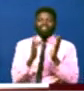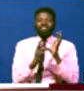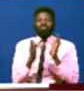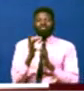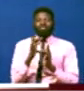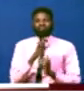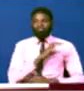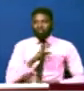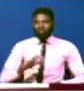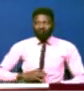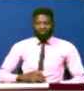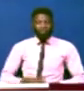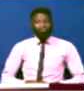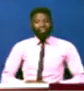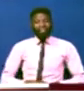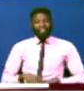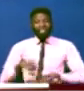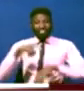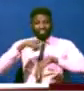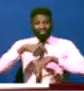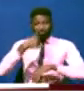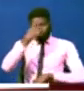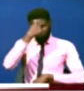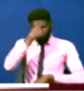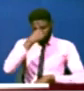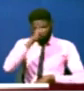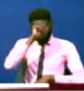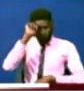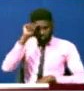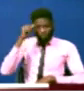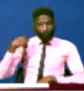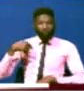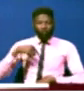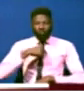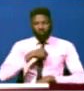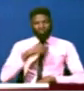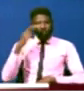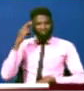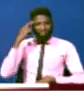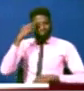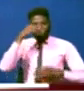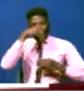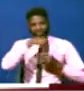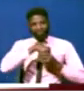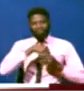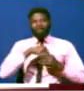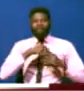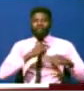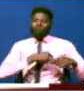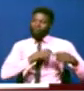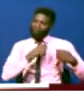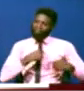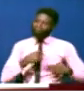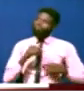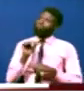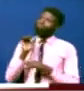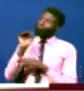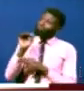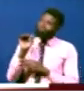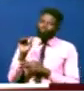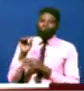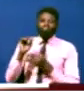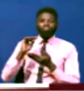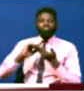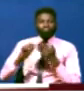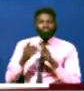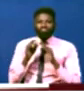majivu yanapopakwa ni tuwe ndani yetu, tunakumbushwa kwamba kuwa na moyo wa kutubu, moyo wa kurudia Mwenyezi Mungu, moyo